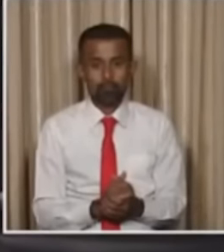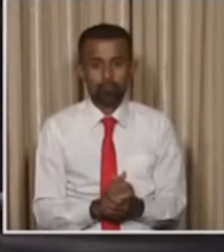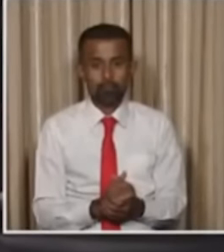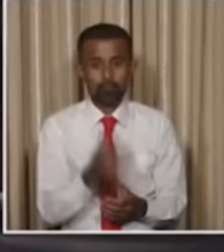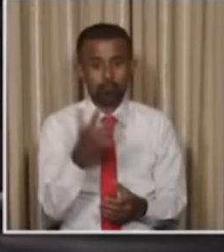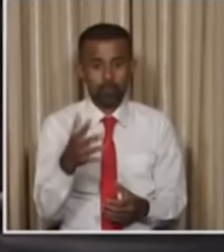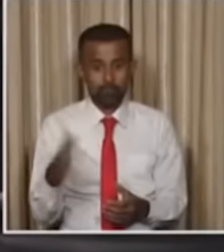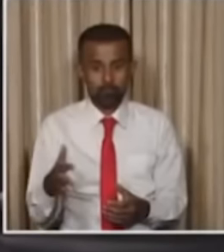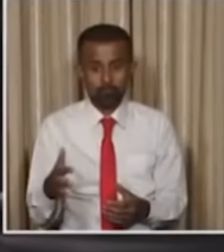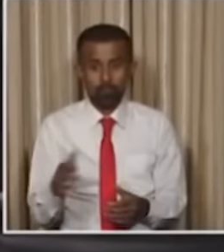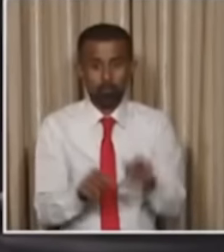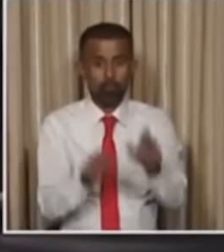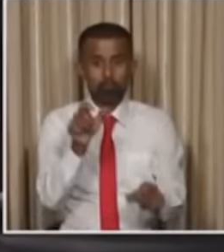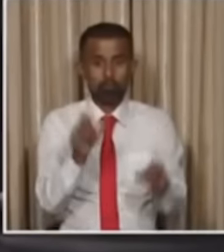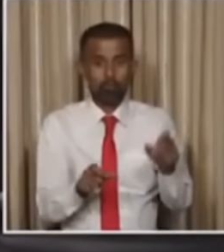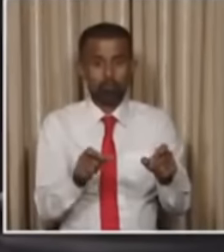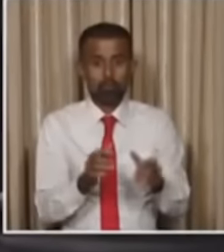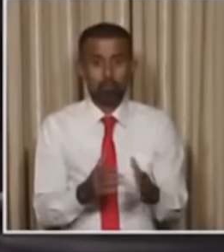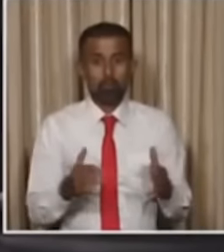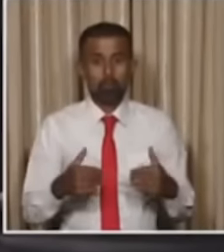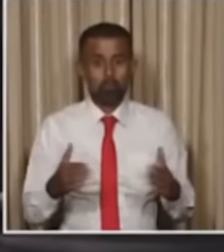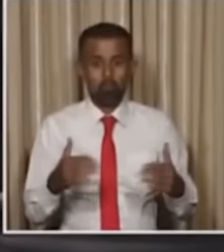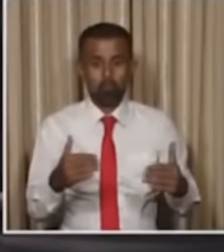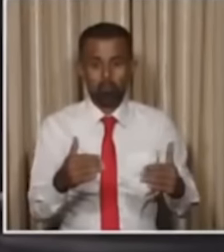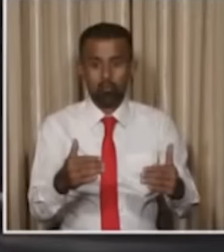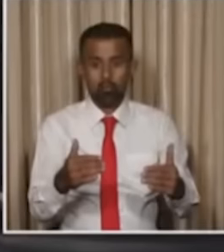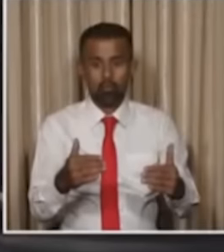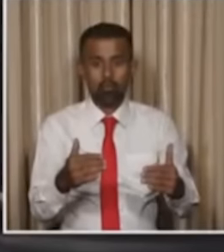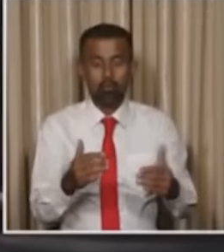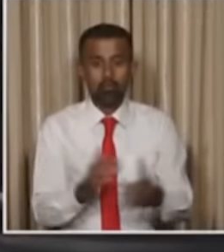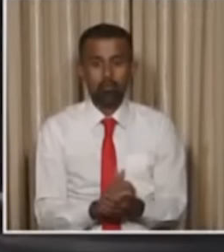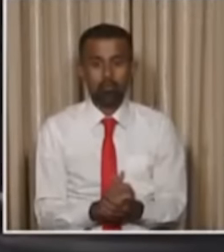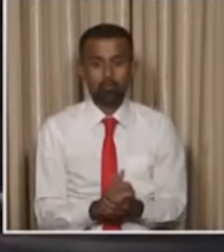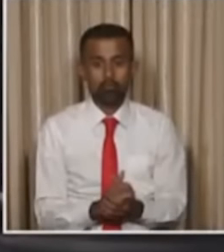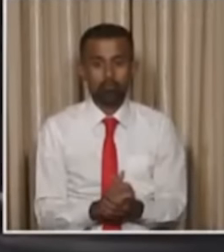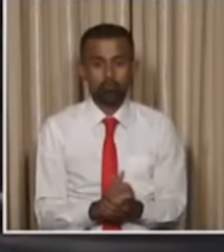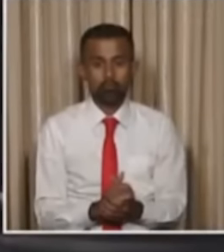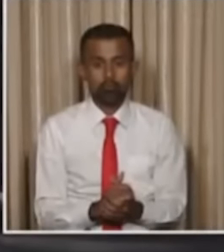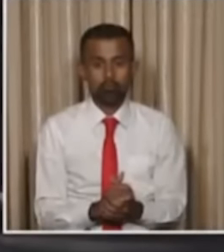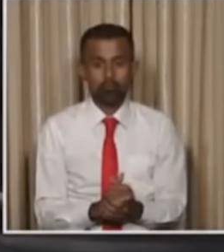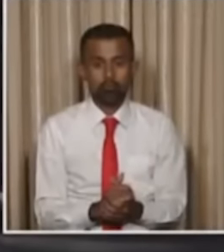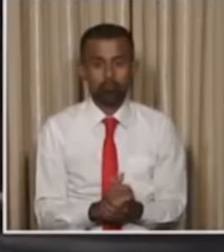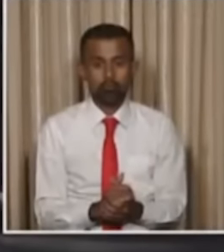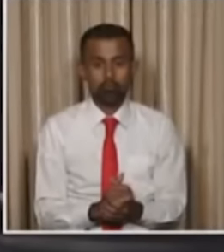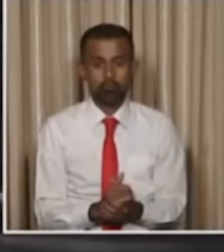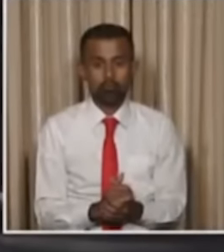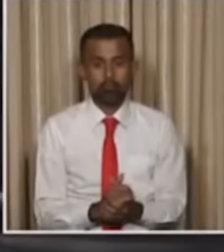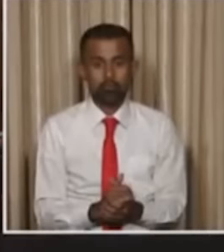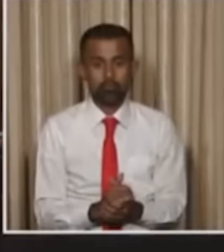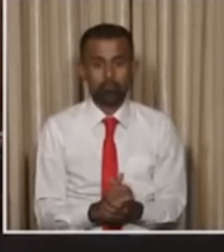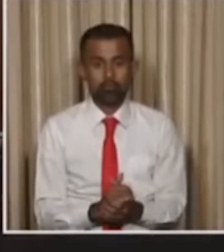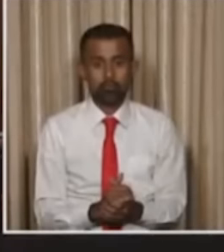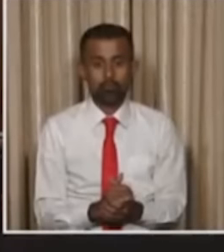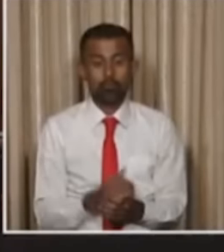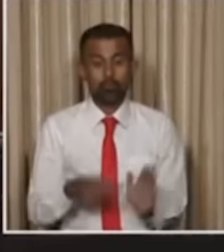කරපු උදවිය සේමසිංහ මහතුමා කතා කරනකොට කාලේ ප්‍රශ්නයක් තියෙනවා ගරු මන්ත්‍රීතුමා. ගරු මන්ත්‍රීවරනි, ආගෙන ආවේ